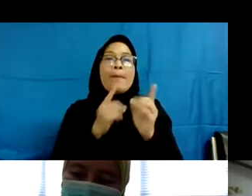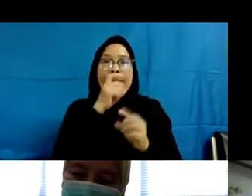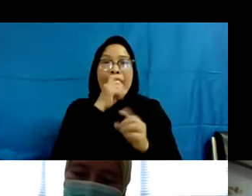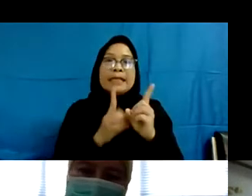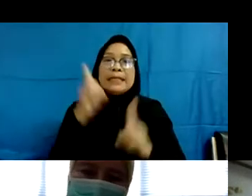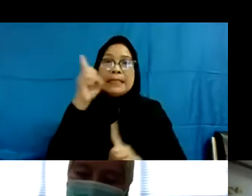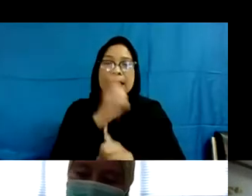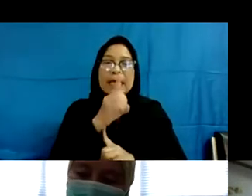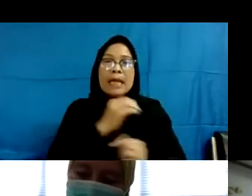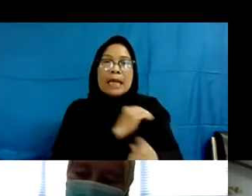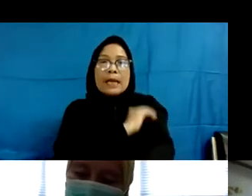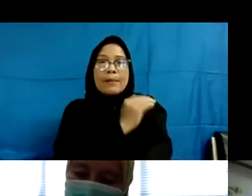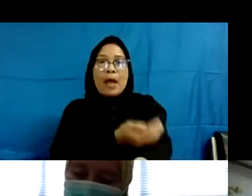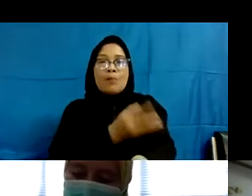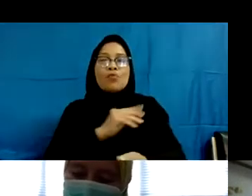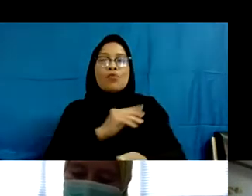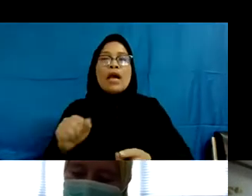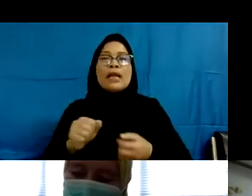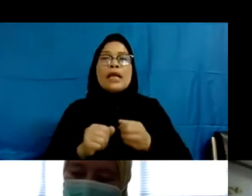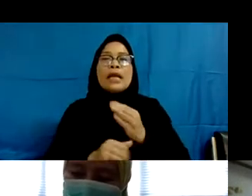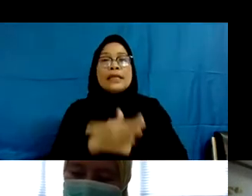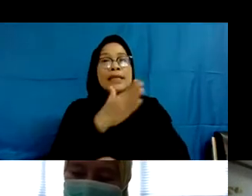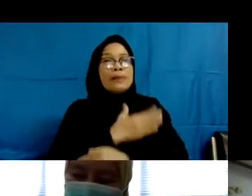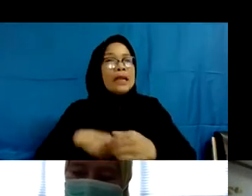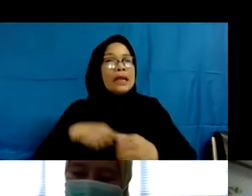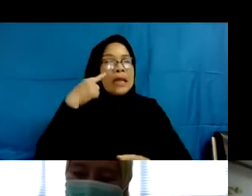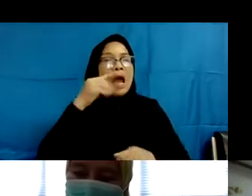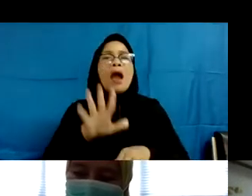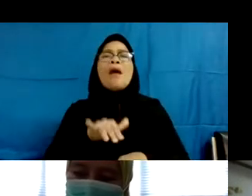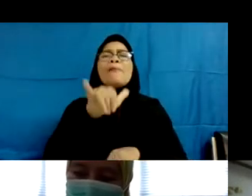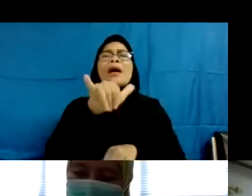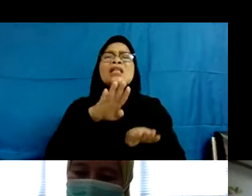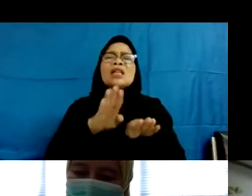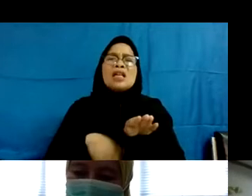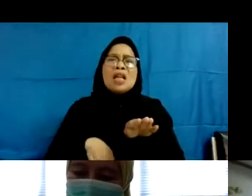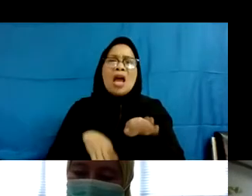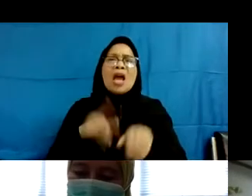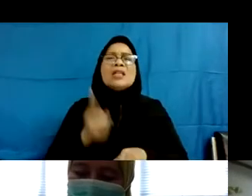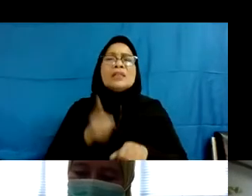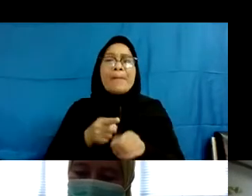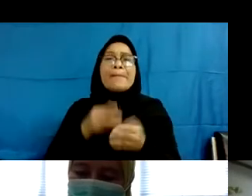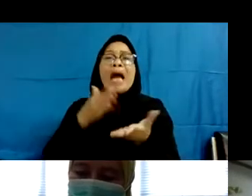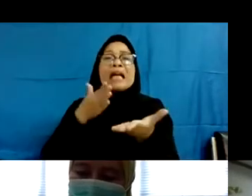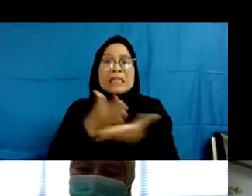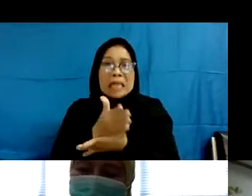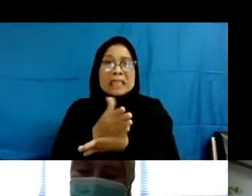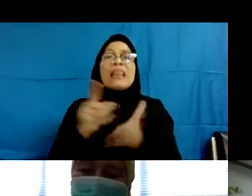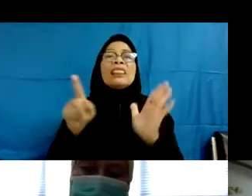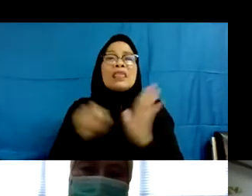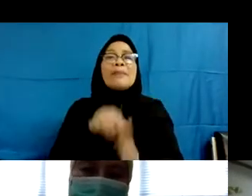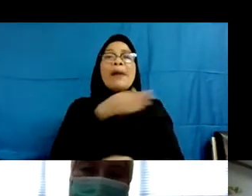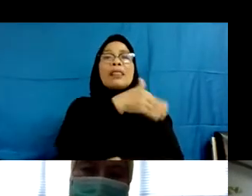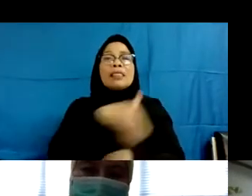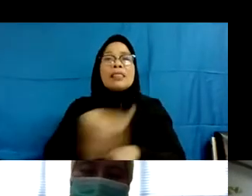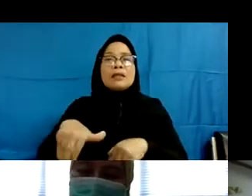kemampuan literasi disabilitas netra masih rendah. Hal ini disebabkan aksesnya terbatas. Dan